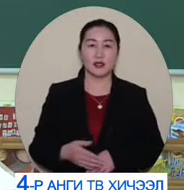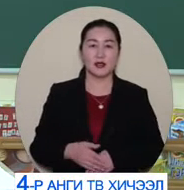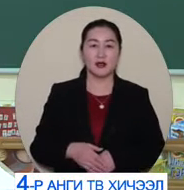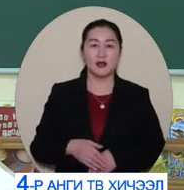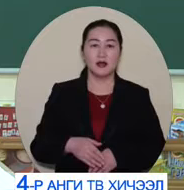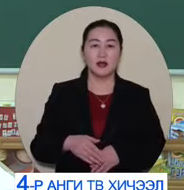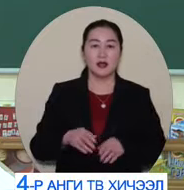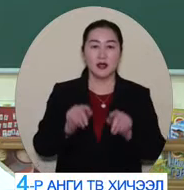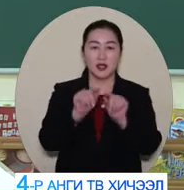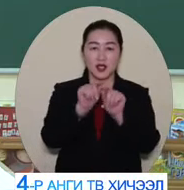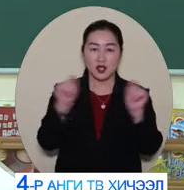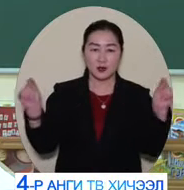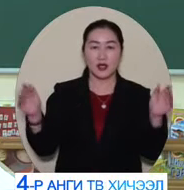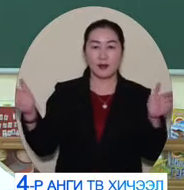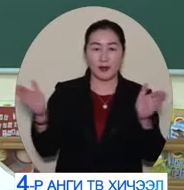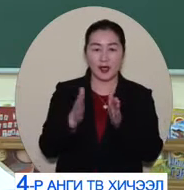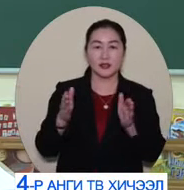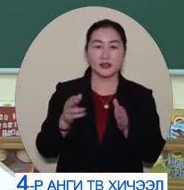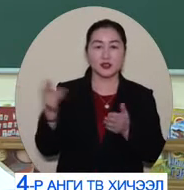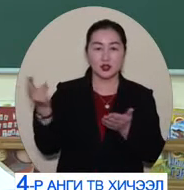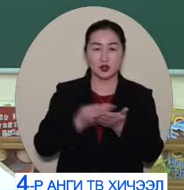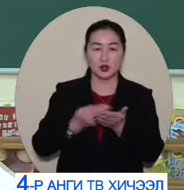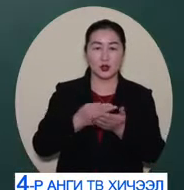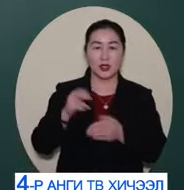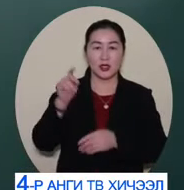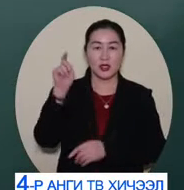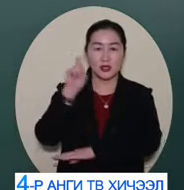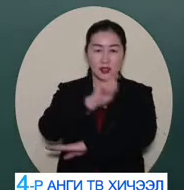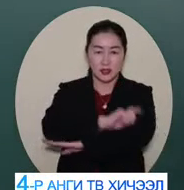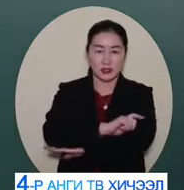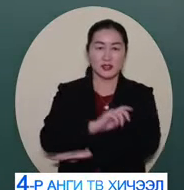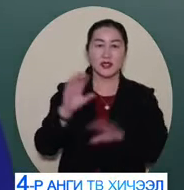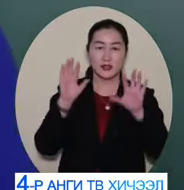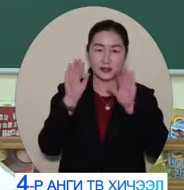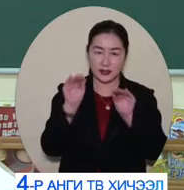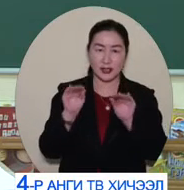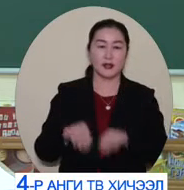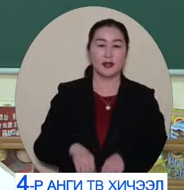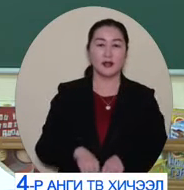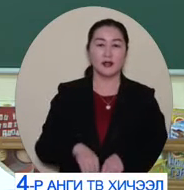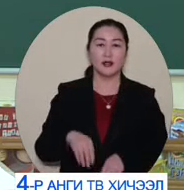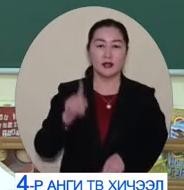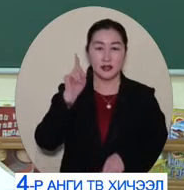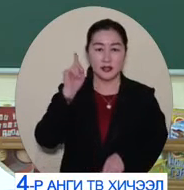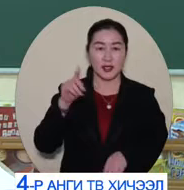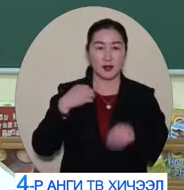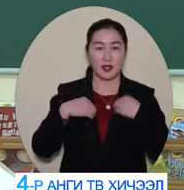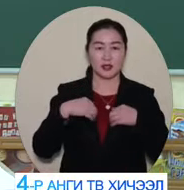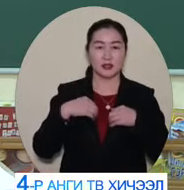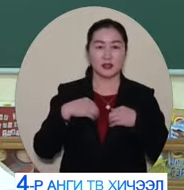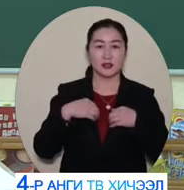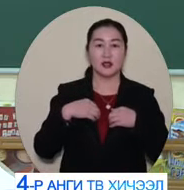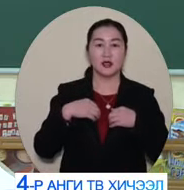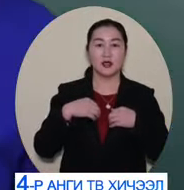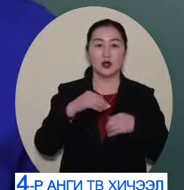хэмжээг багцхад зурыг гэсэн энэ сэдвийн дагуу хичээл заахаар бэлтгэсэн байна. Нийгэм багш хүүхдүүдтэй даалгавар өгчээ. За тэр багш